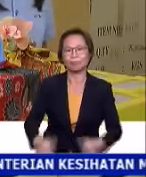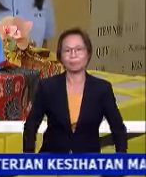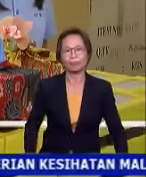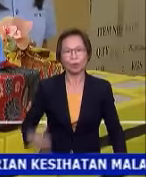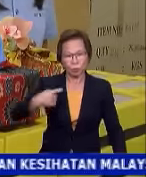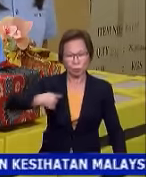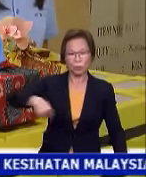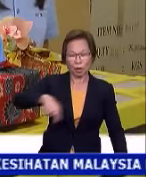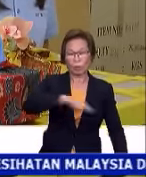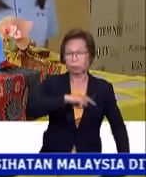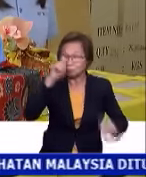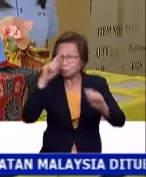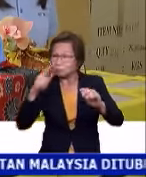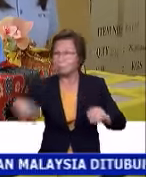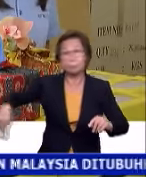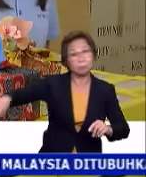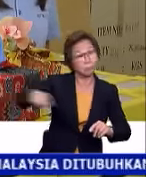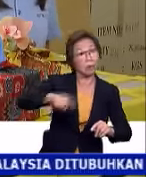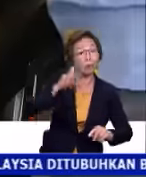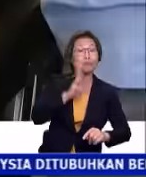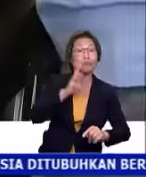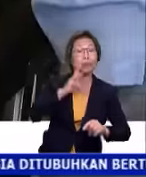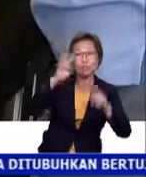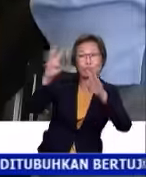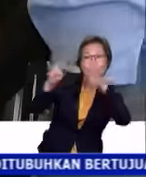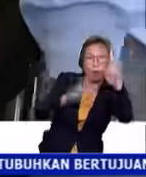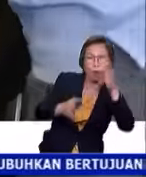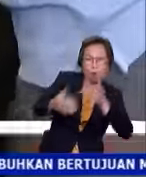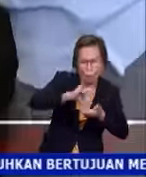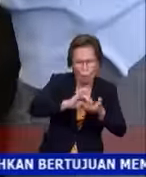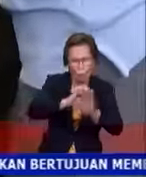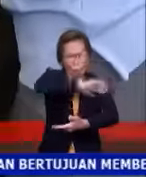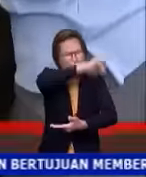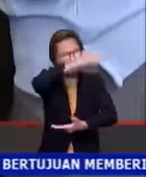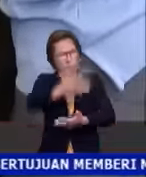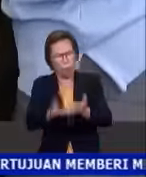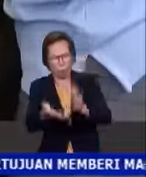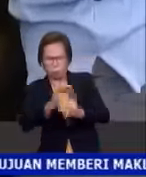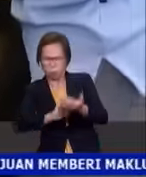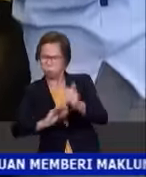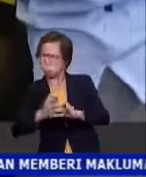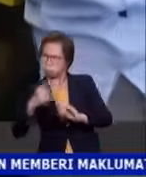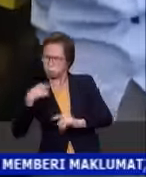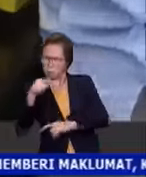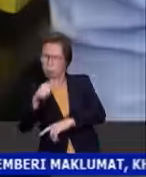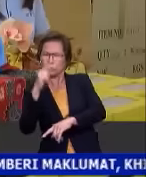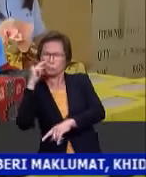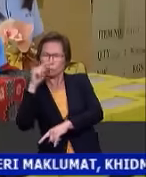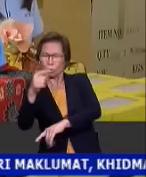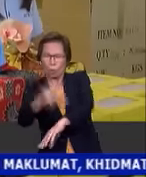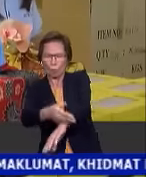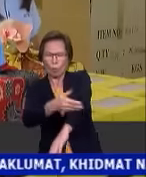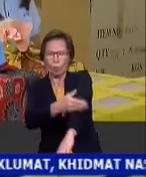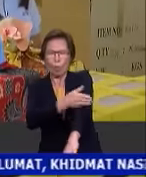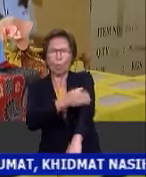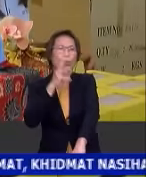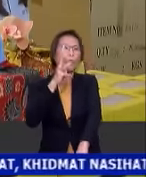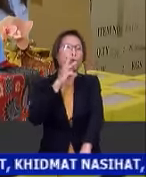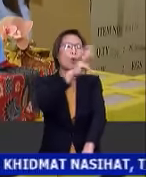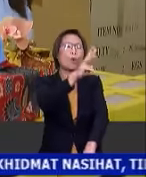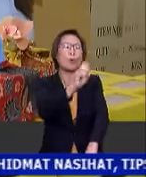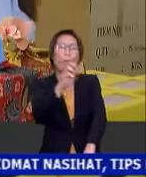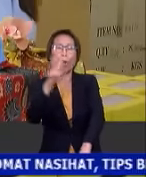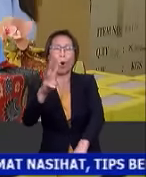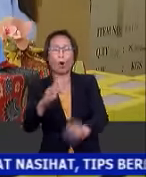They have been very creative in terms of their hamper packaging. We have seen a lot of improvement in terms of the women bakers from Women of Will throughout the